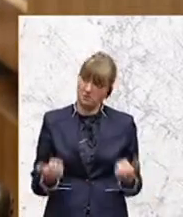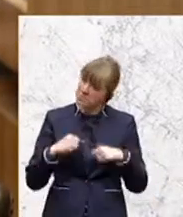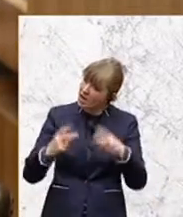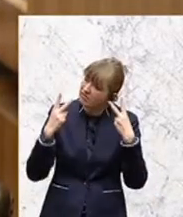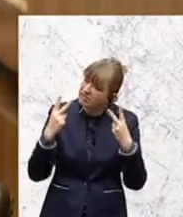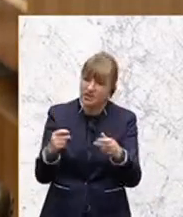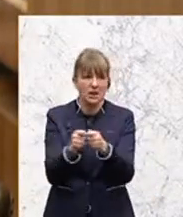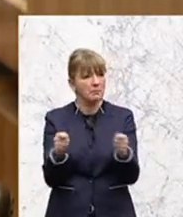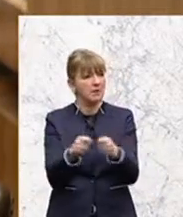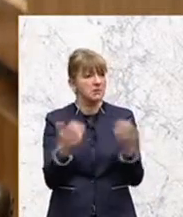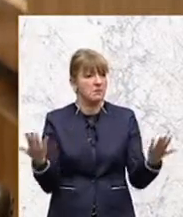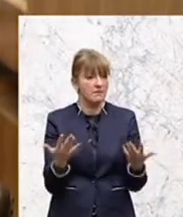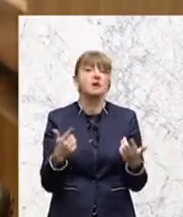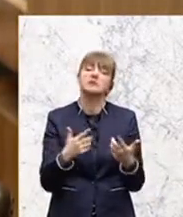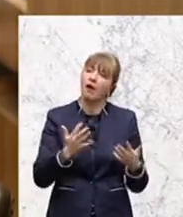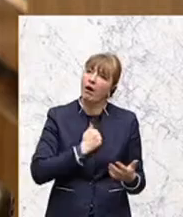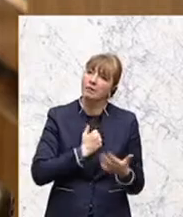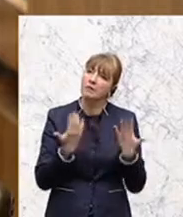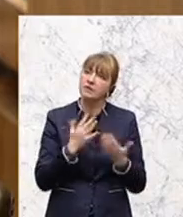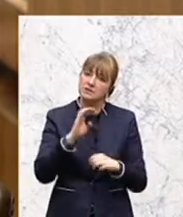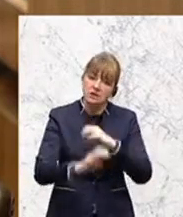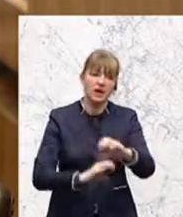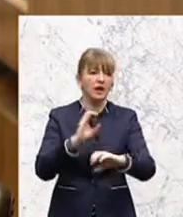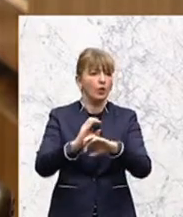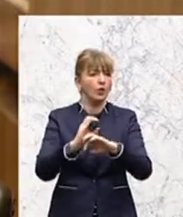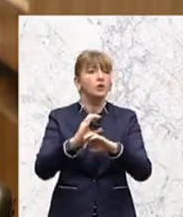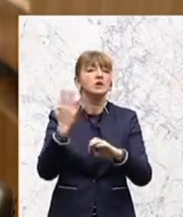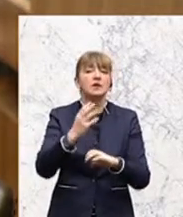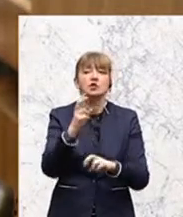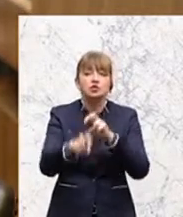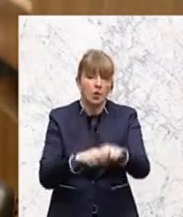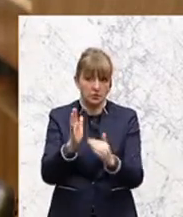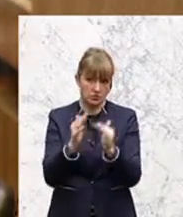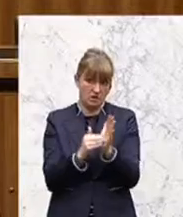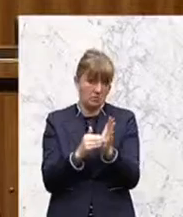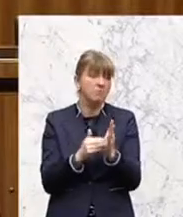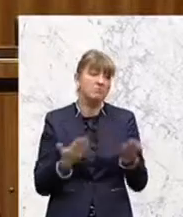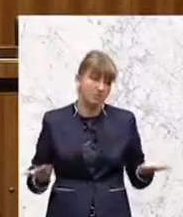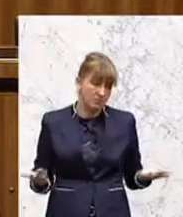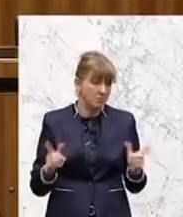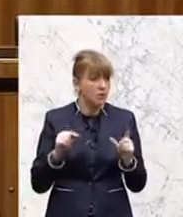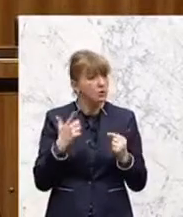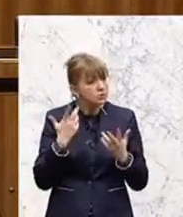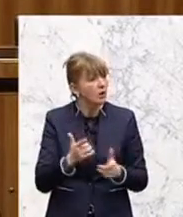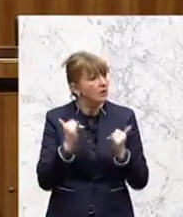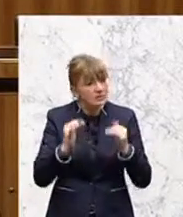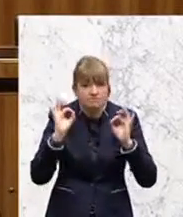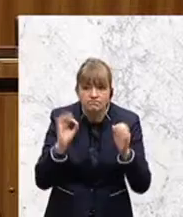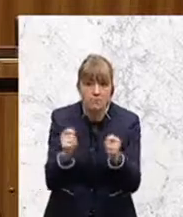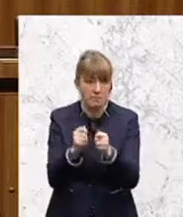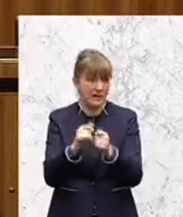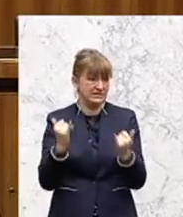zentralsten Maßnahmen ist endlich eine Ökologisierung des Steuersystems. Keine Regierung wird je wieder so einen günstigen